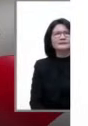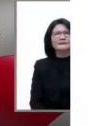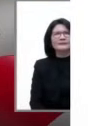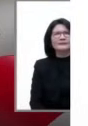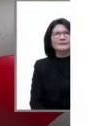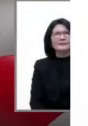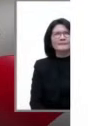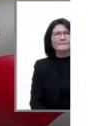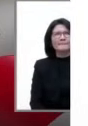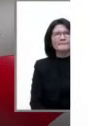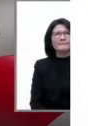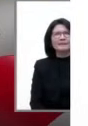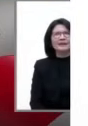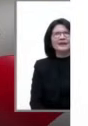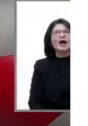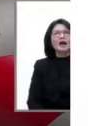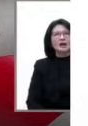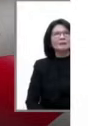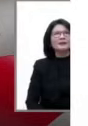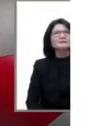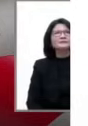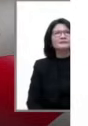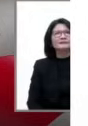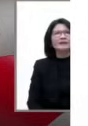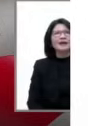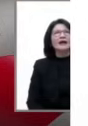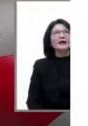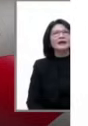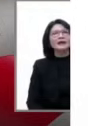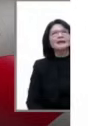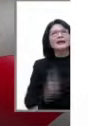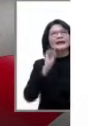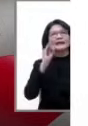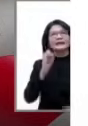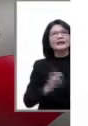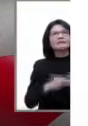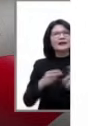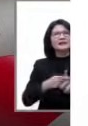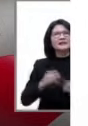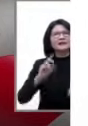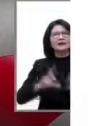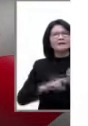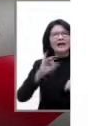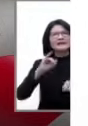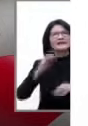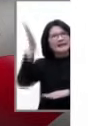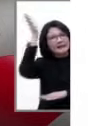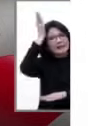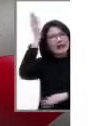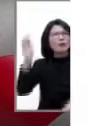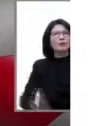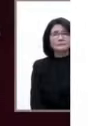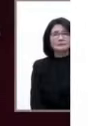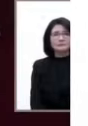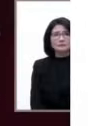yang lebih baik justru cenderung eh memberikan e gitu ya atau gestur tubuh yang e